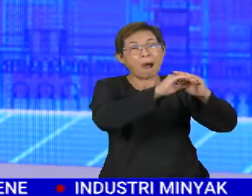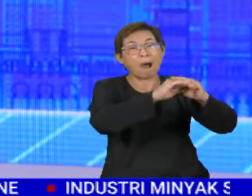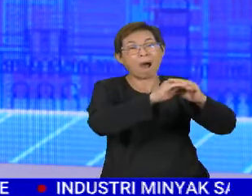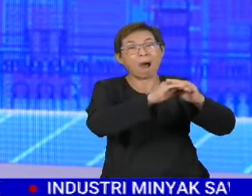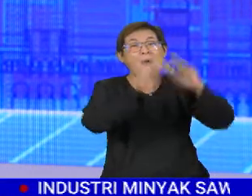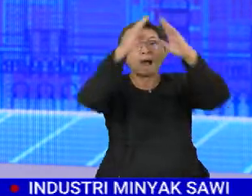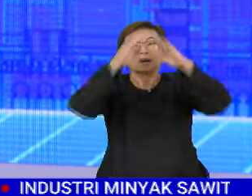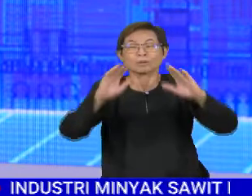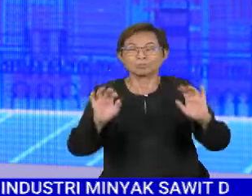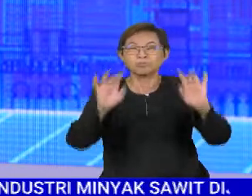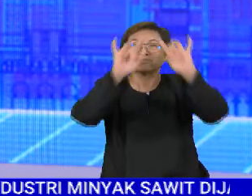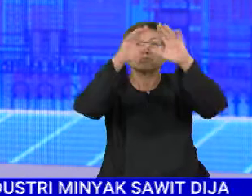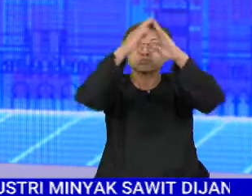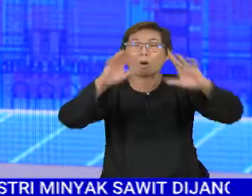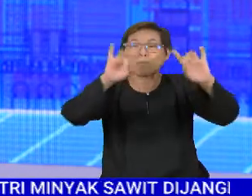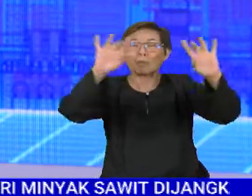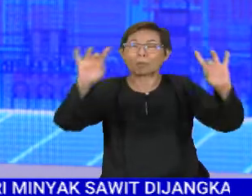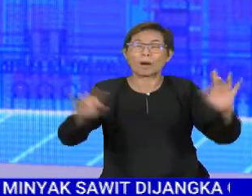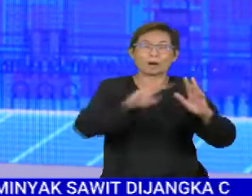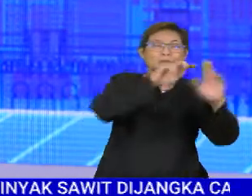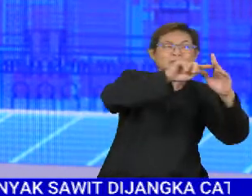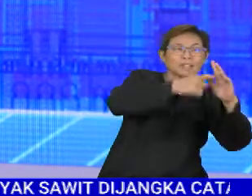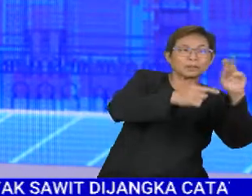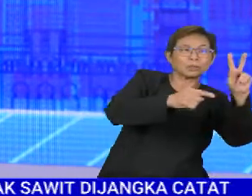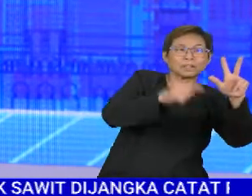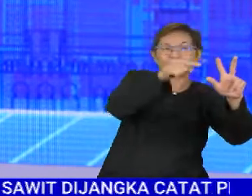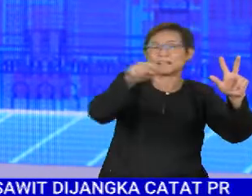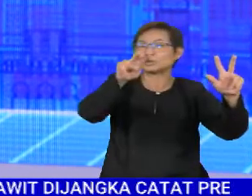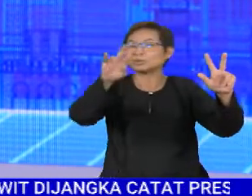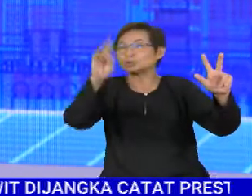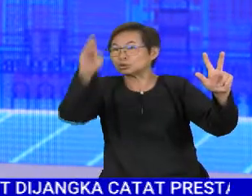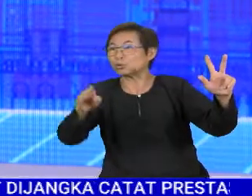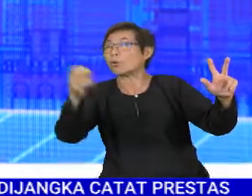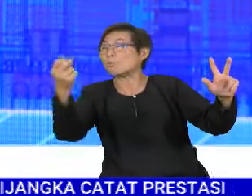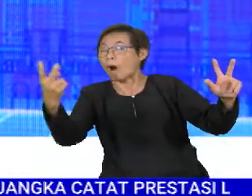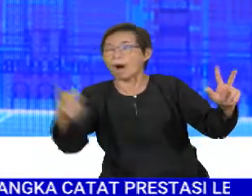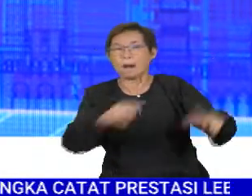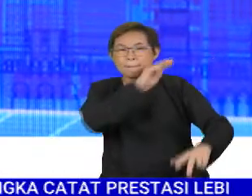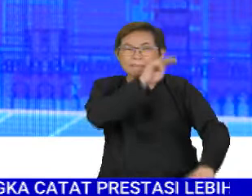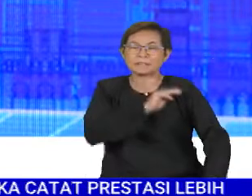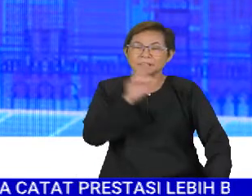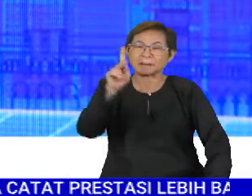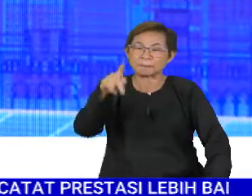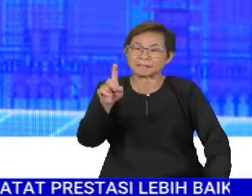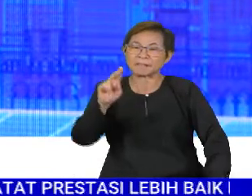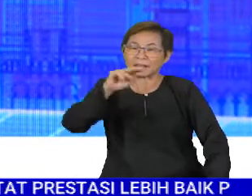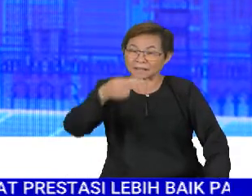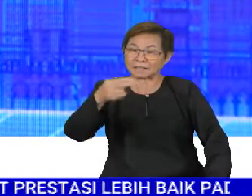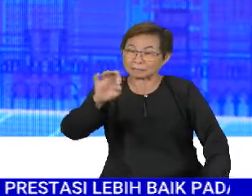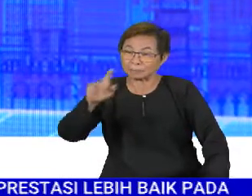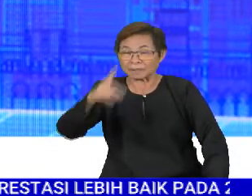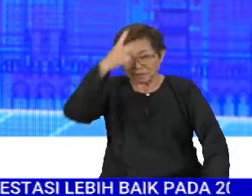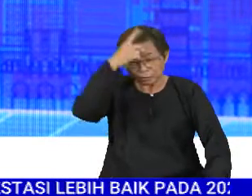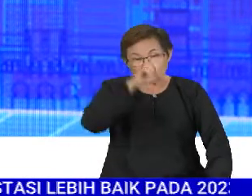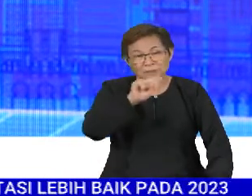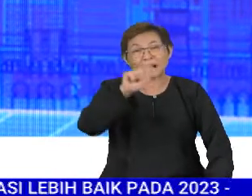Christmas bermula 23 hingga 27 Desember lalu menteri perdagangan dalam negeri dan kosar hidup Datuk Sri Salahuddin Ayub